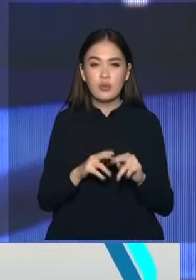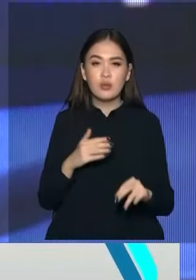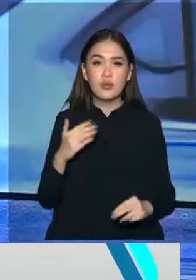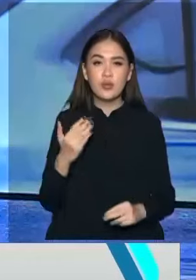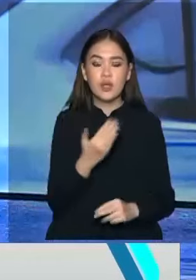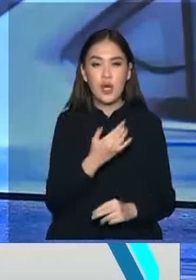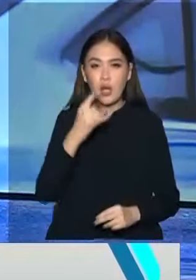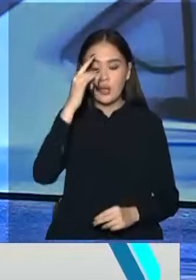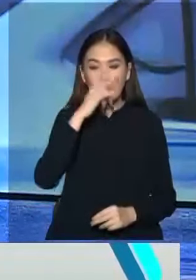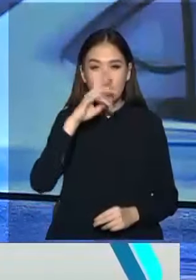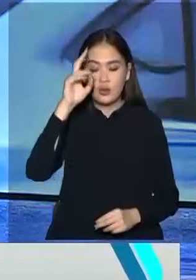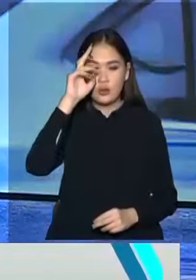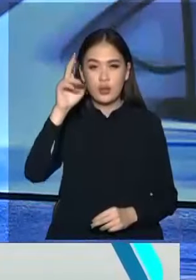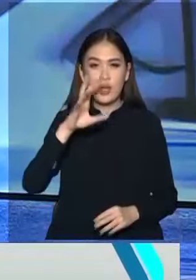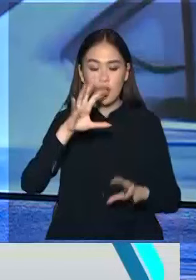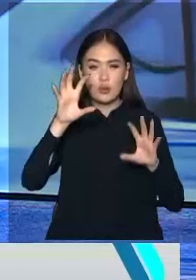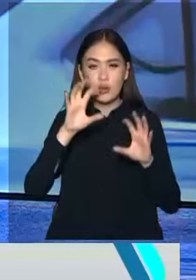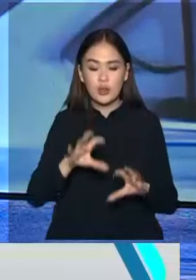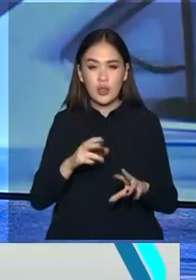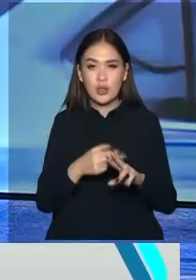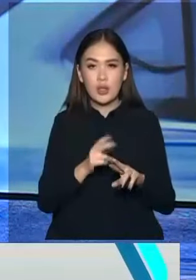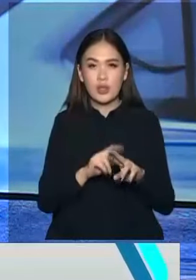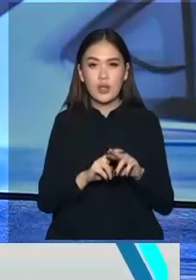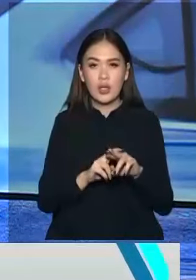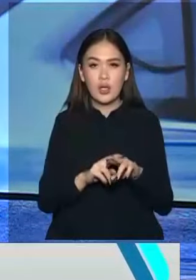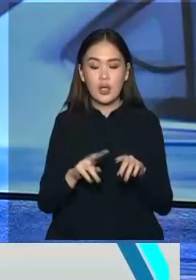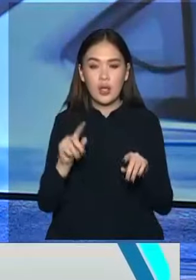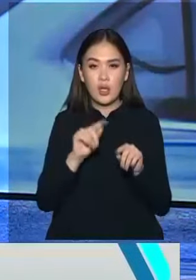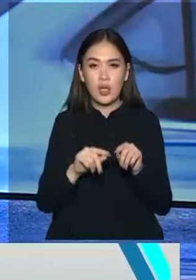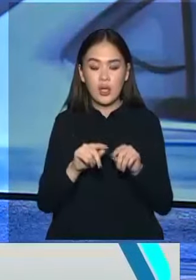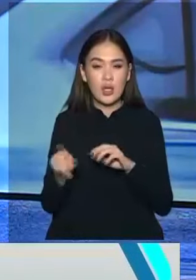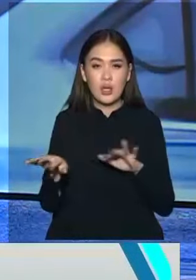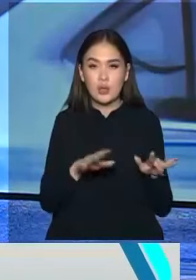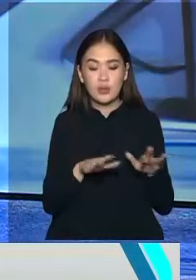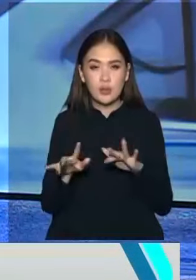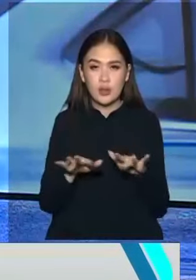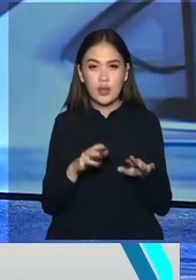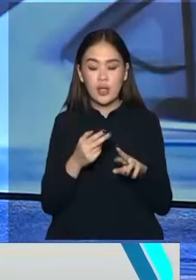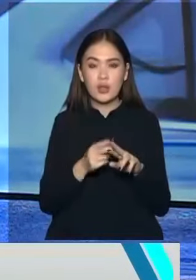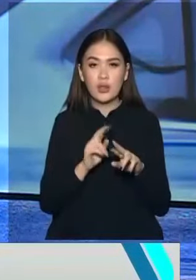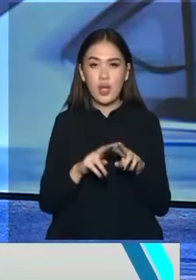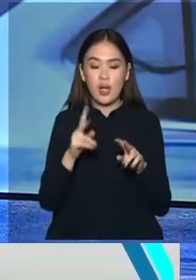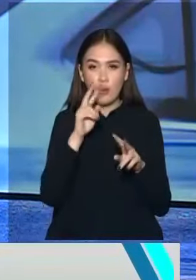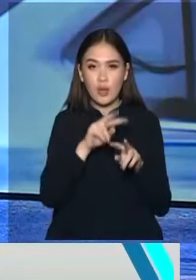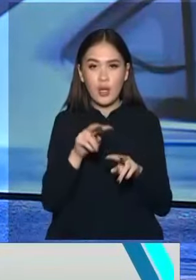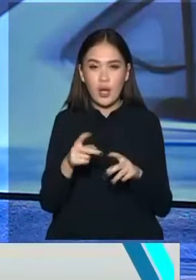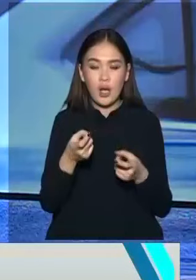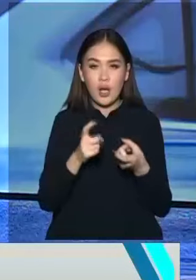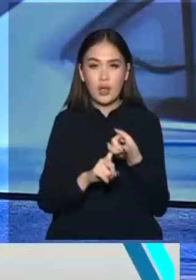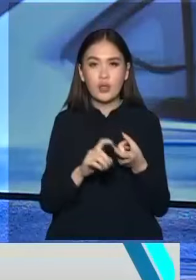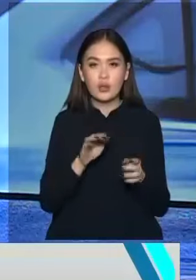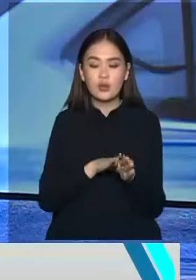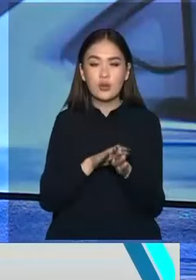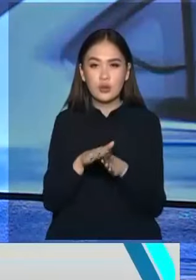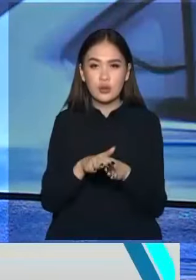біздің Қазақстан Республикасының ұлттық комитет қызметінің кедендік бақылау қызметтері арқылы түгел